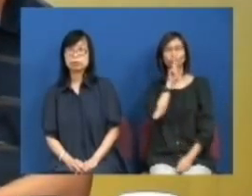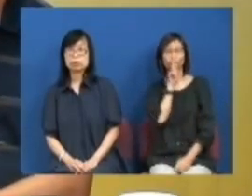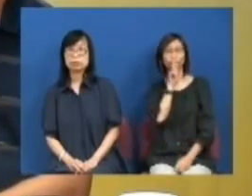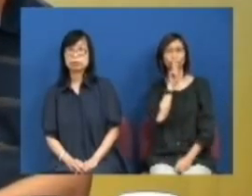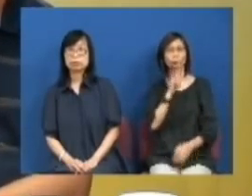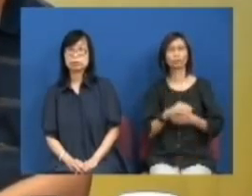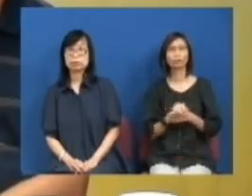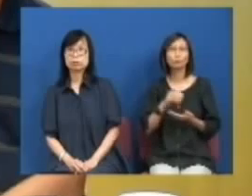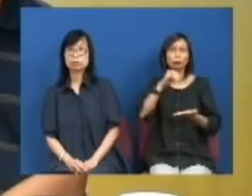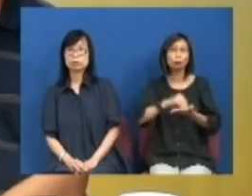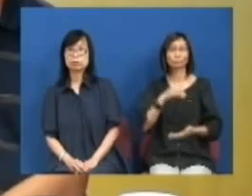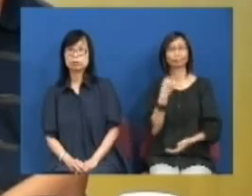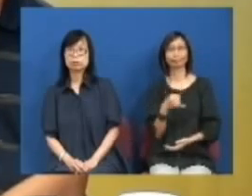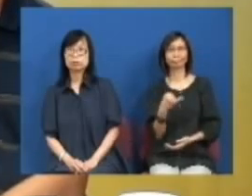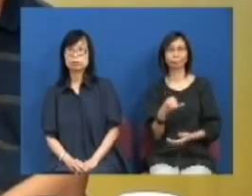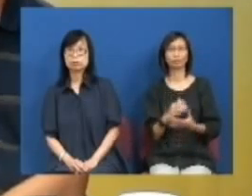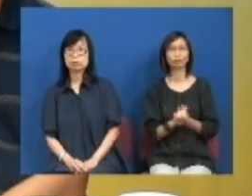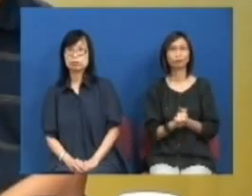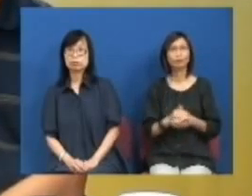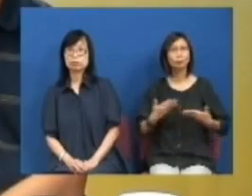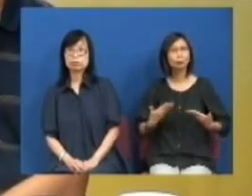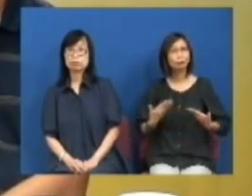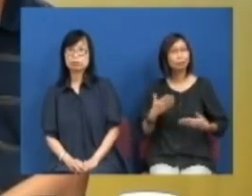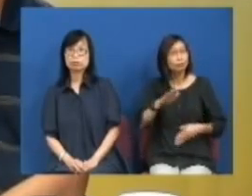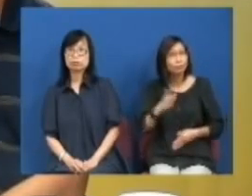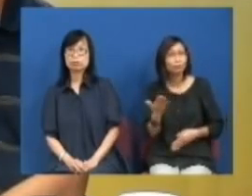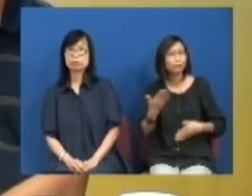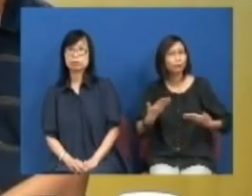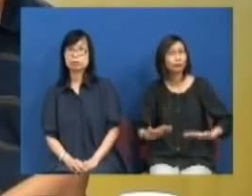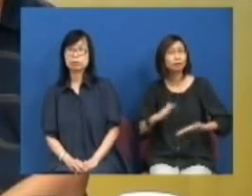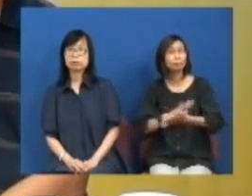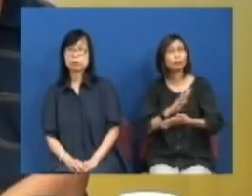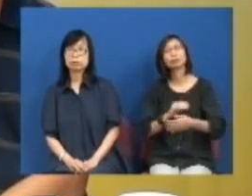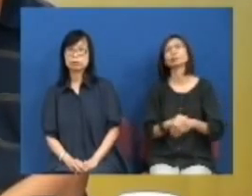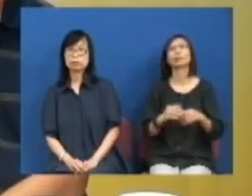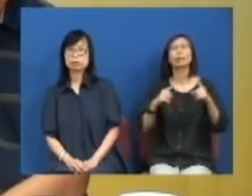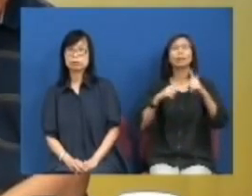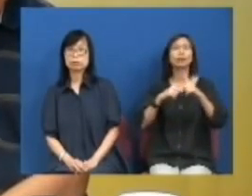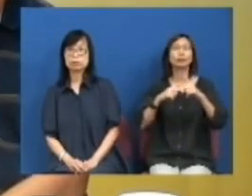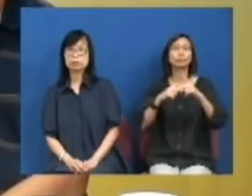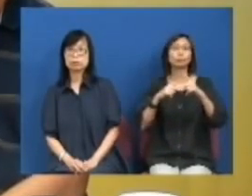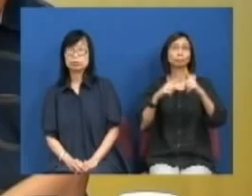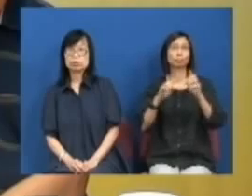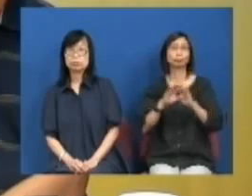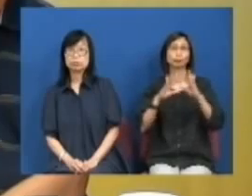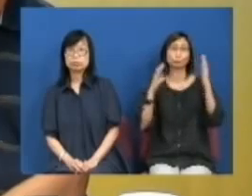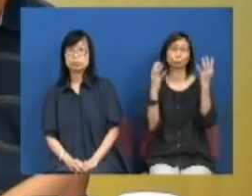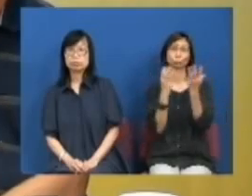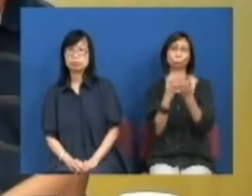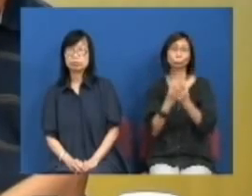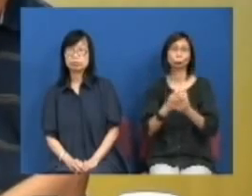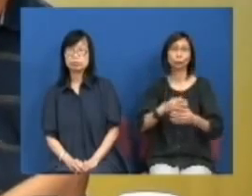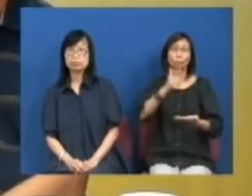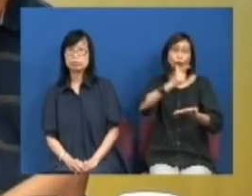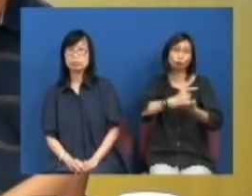全即係決定唔講。咁但係去到今年啦，即係究竟民主黨 作為支聯會其中一個重要的一個部